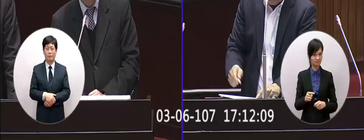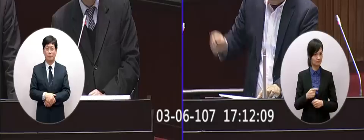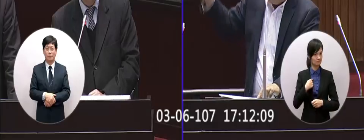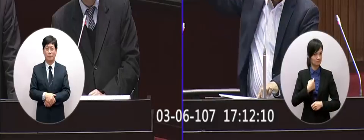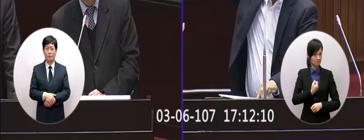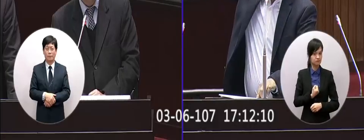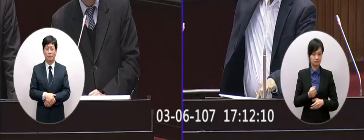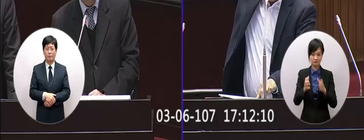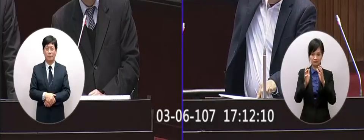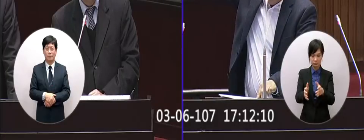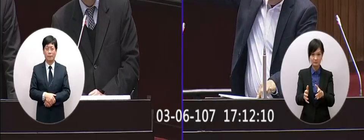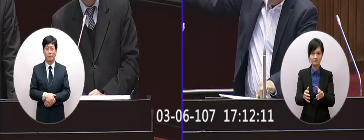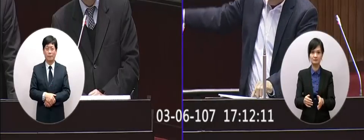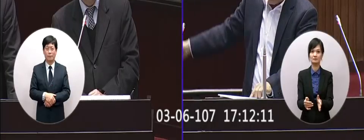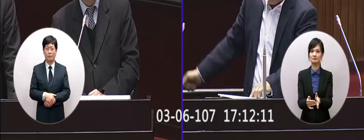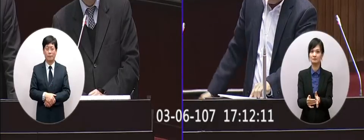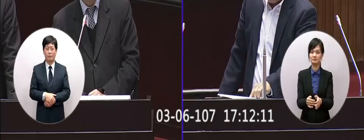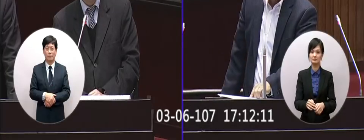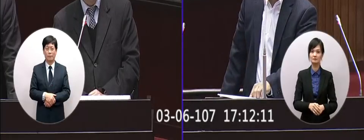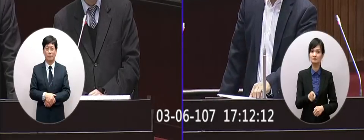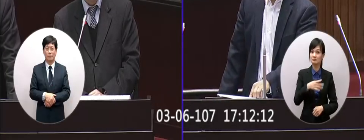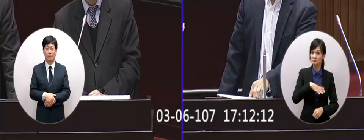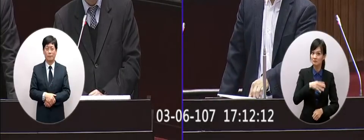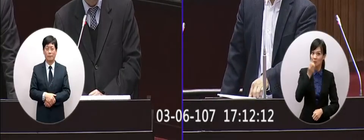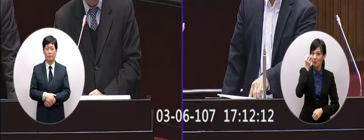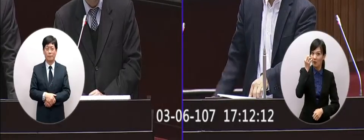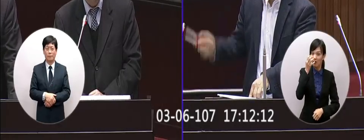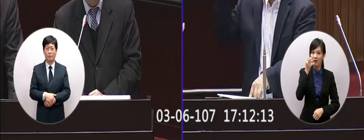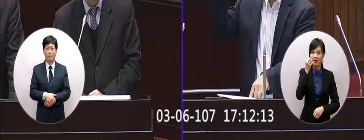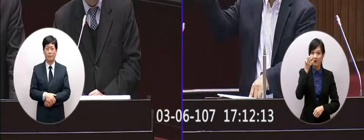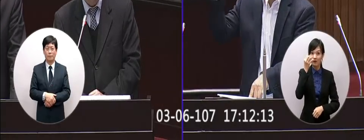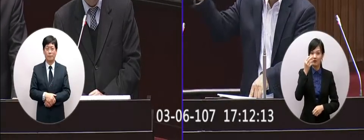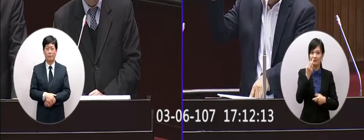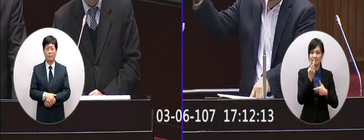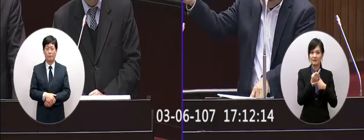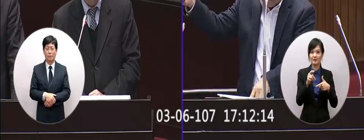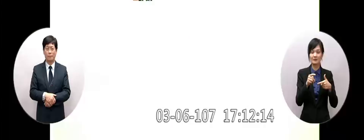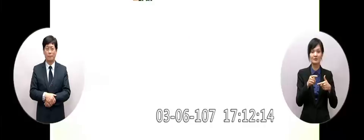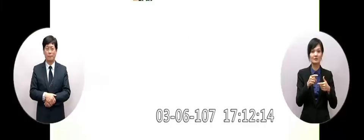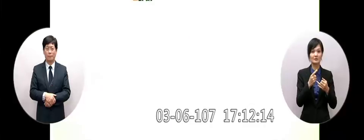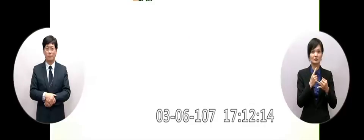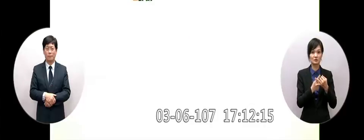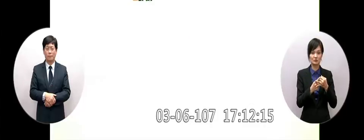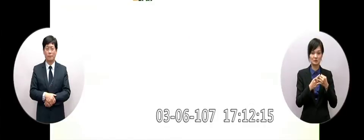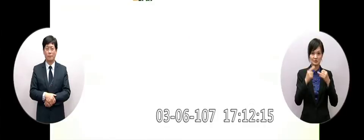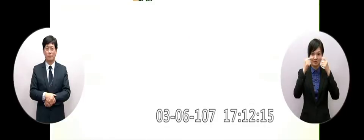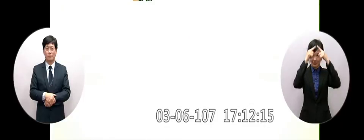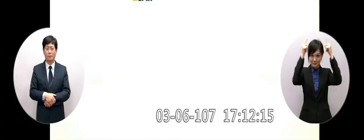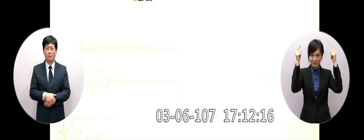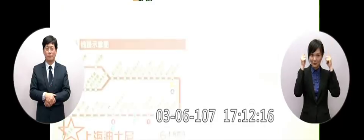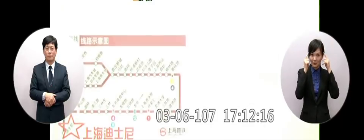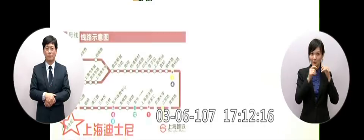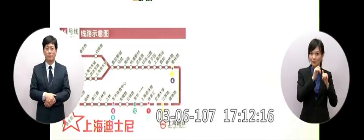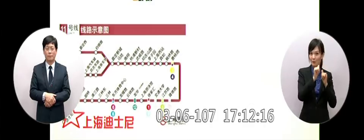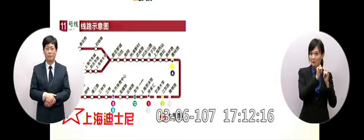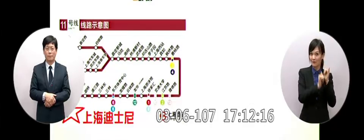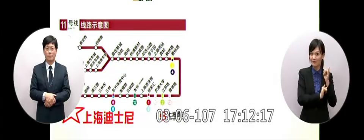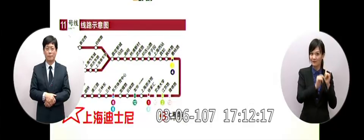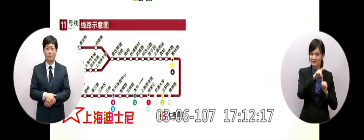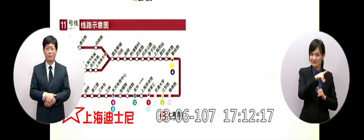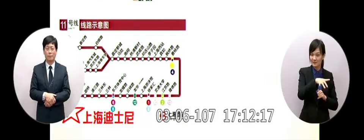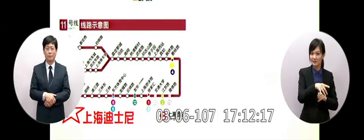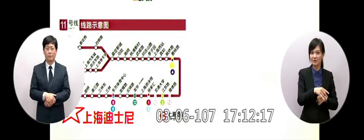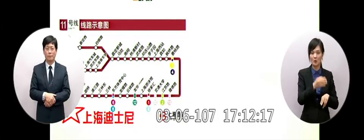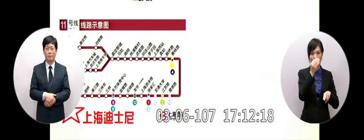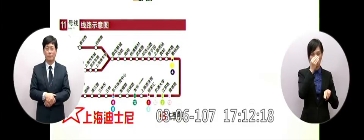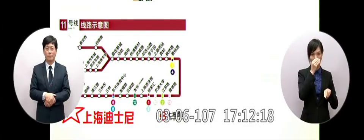二，香港迪士尼起哩对，迪士尼县的终点站。上海迪士尼去哩对，